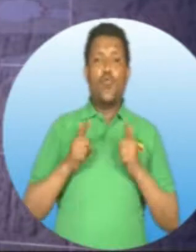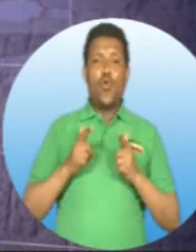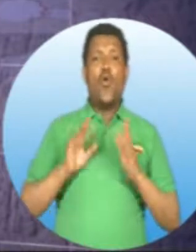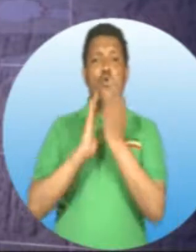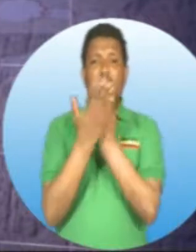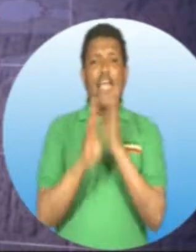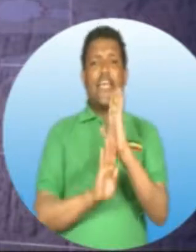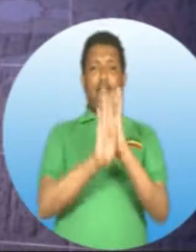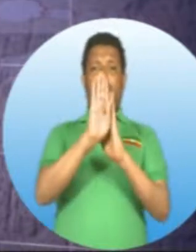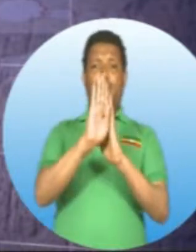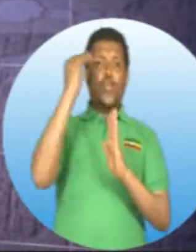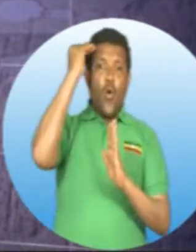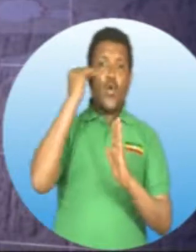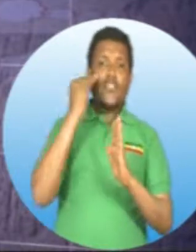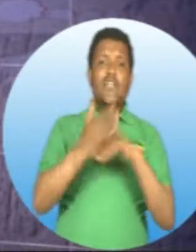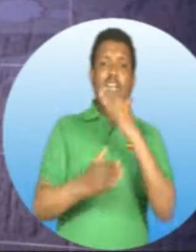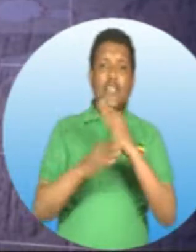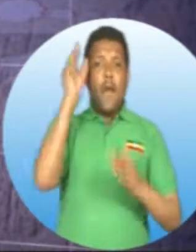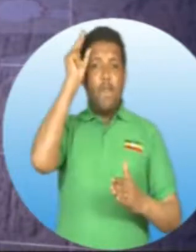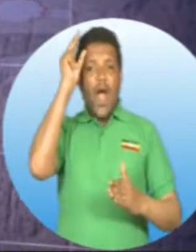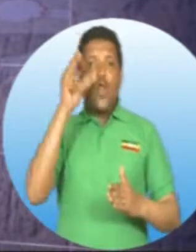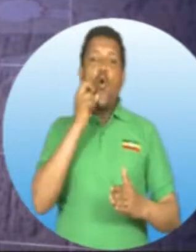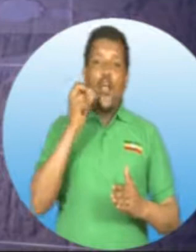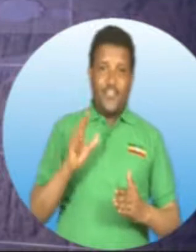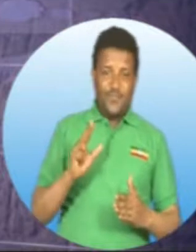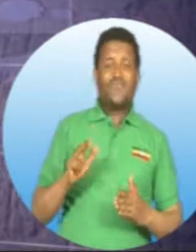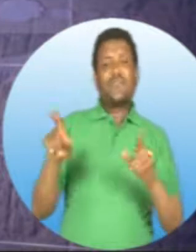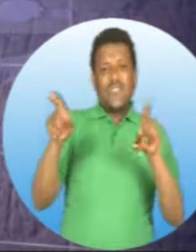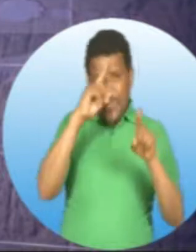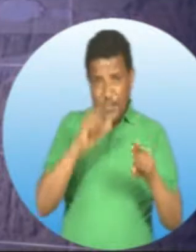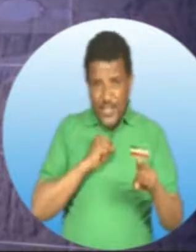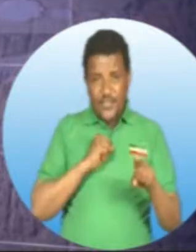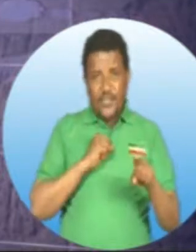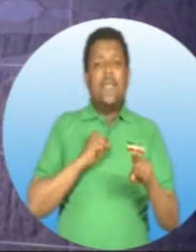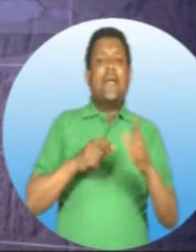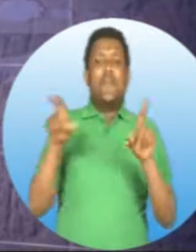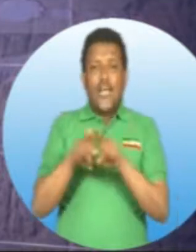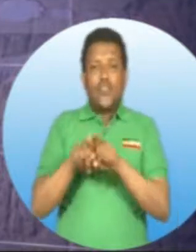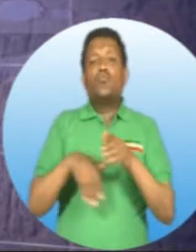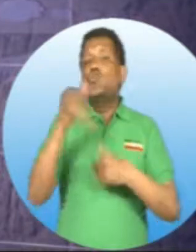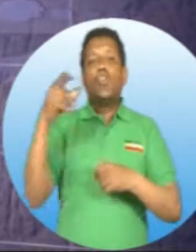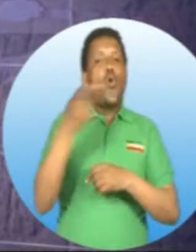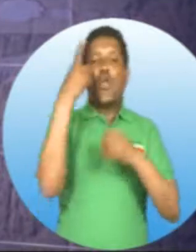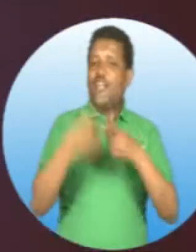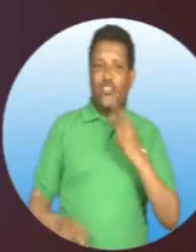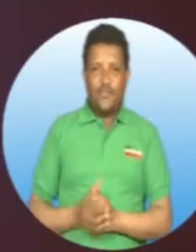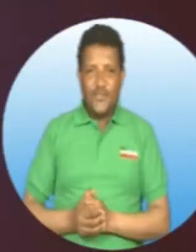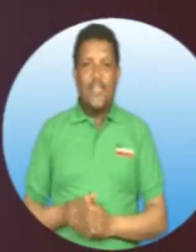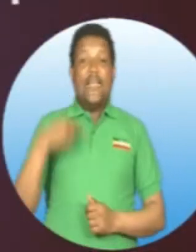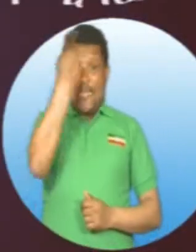ሁኔታ፣ የእድገትና የእውቀት ደረጃ፣ ባህልና ወግ እንዲሁም እምነት ከመሳሰሉት ውጭ ሊሆኑ